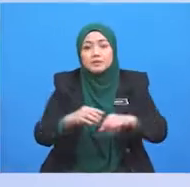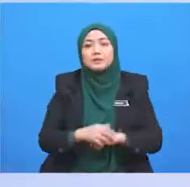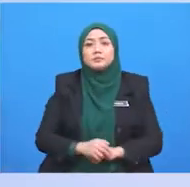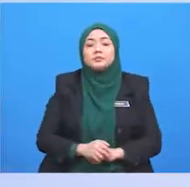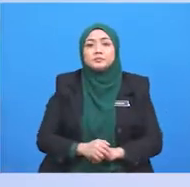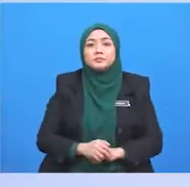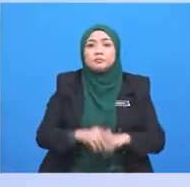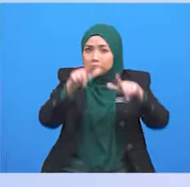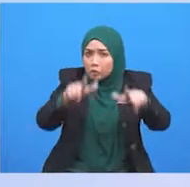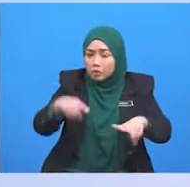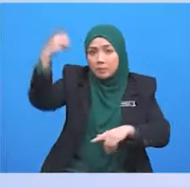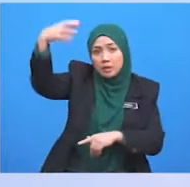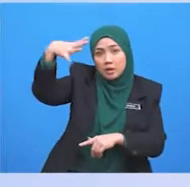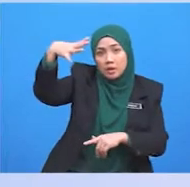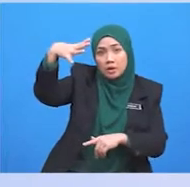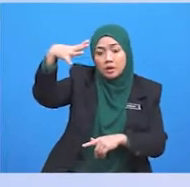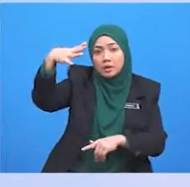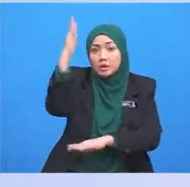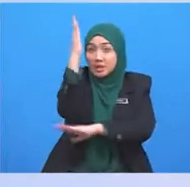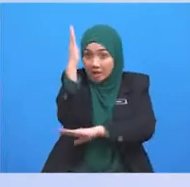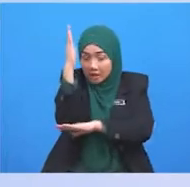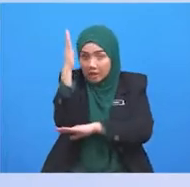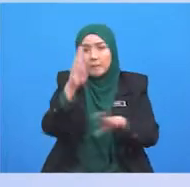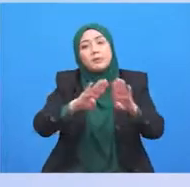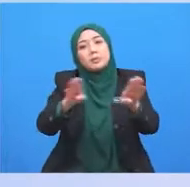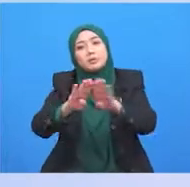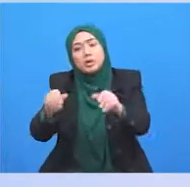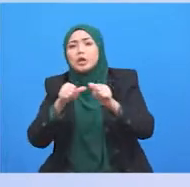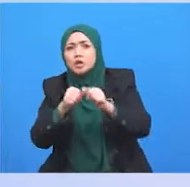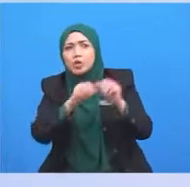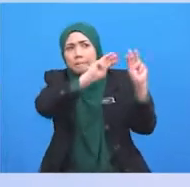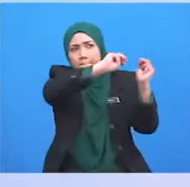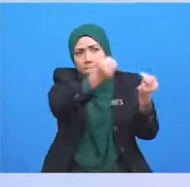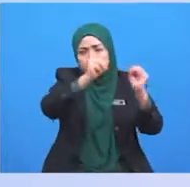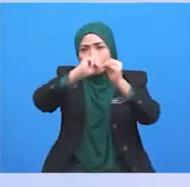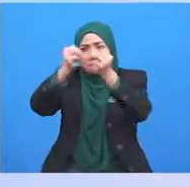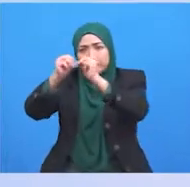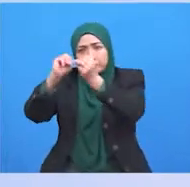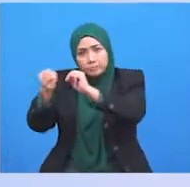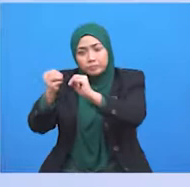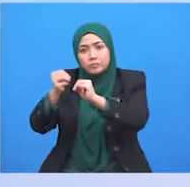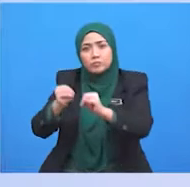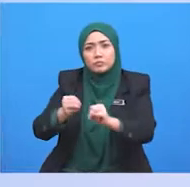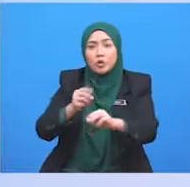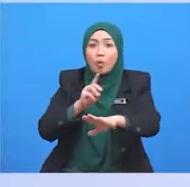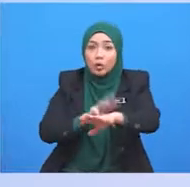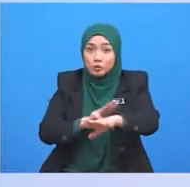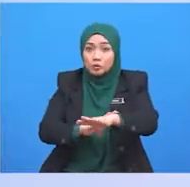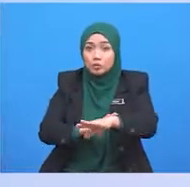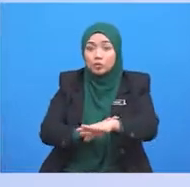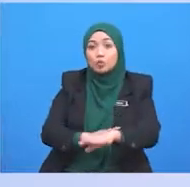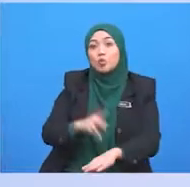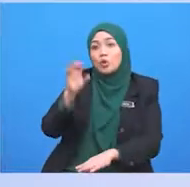kedudukan matahari tengah hari berbeza-beza mengikut musim, iaitu semasa kejadian solstice dan